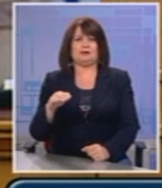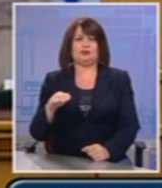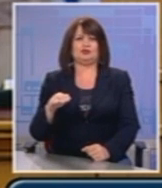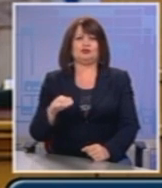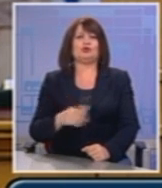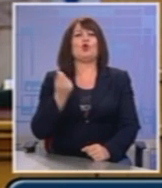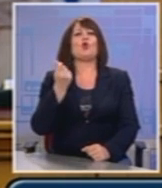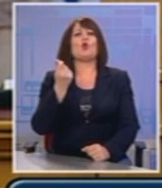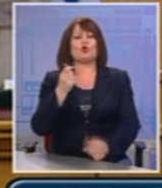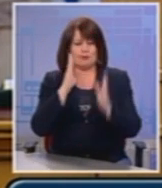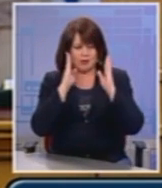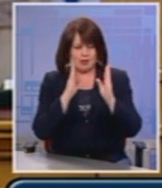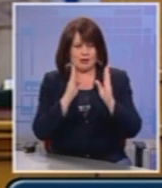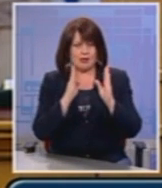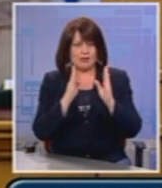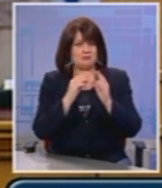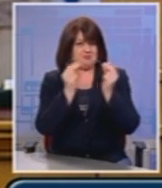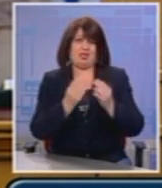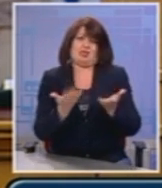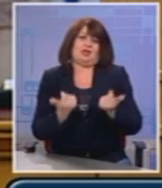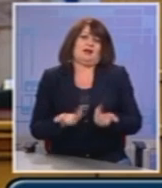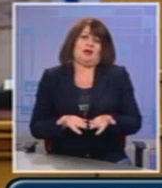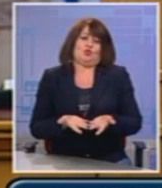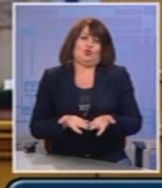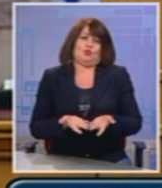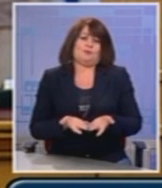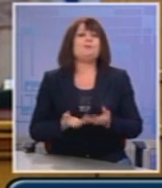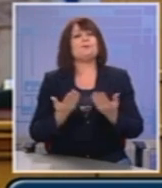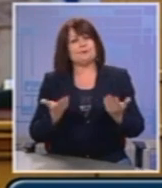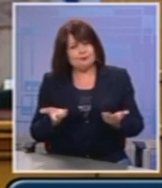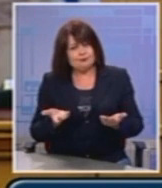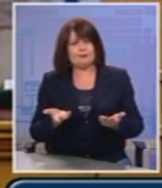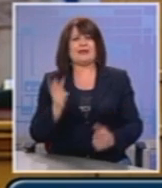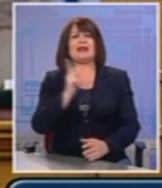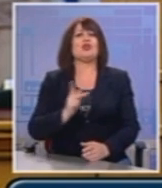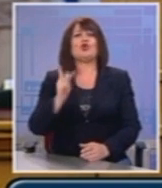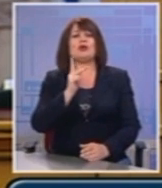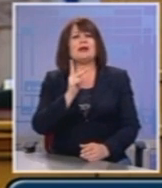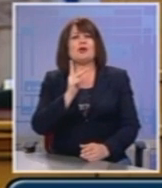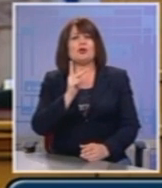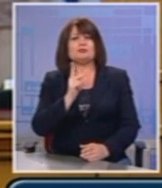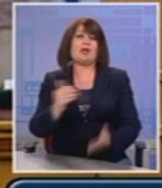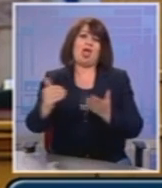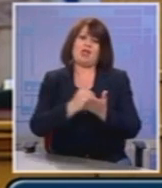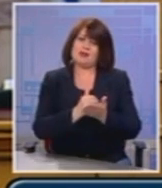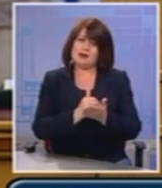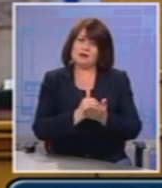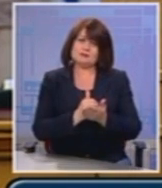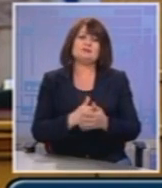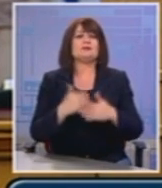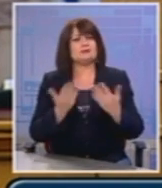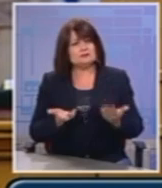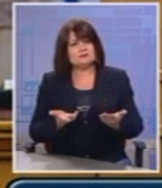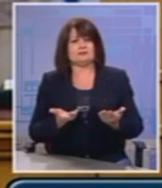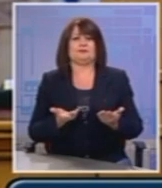οικονομικής πλευράς αναποτελεσματικές που είναι από κοινωνικής πλευράς άδικες που